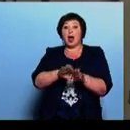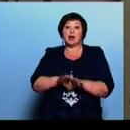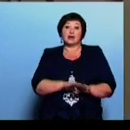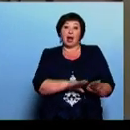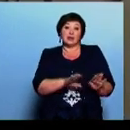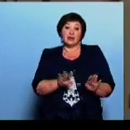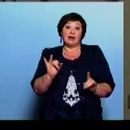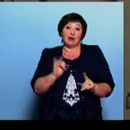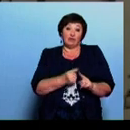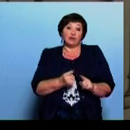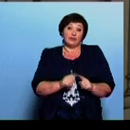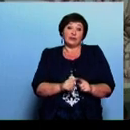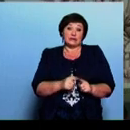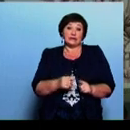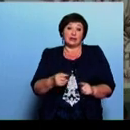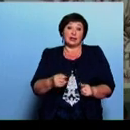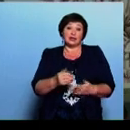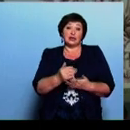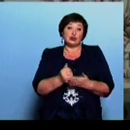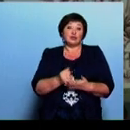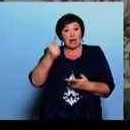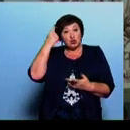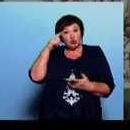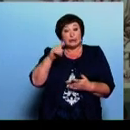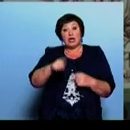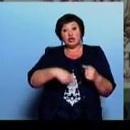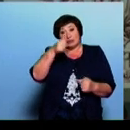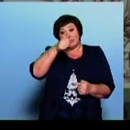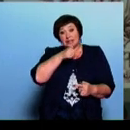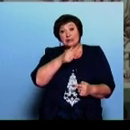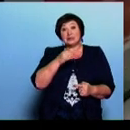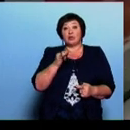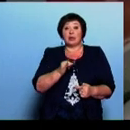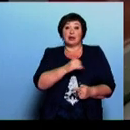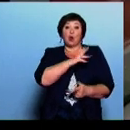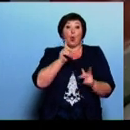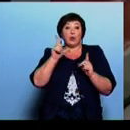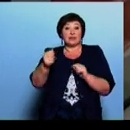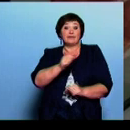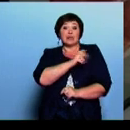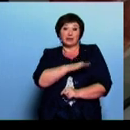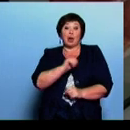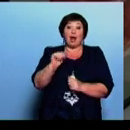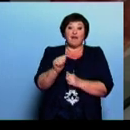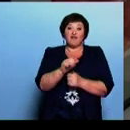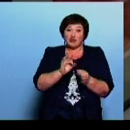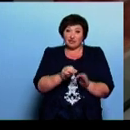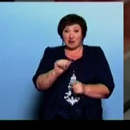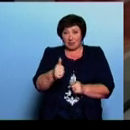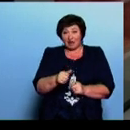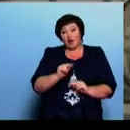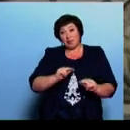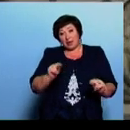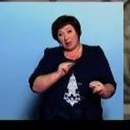вот в этом-то и состояла большая сложность. Через месяц выставка уедет в Санкт-Петербург. А в Ижевске первыми зрителями стали преподаватели